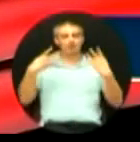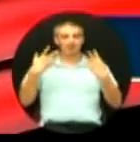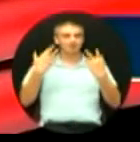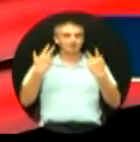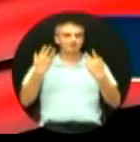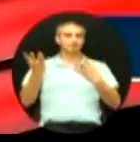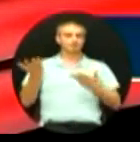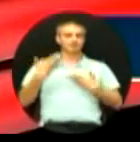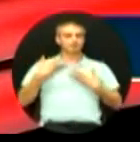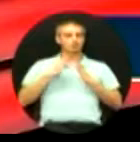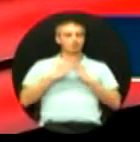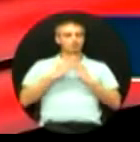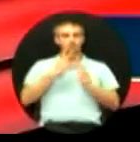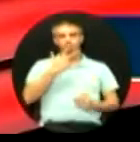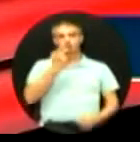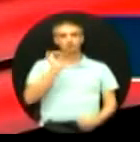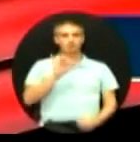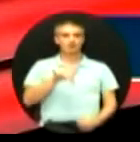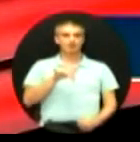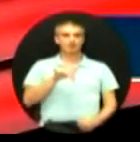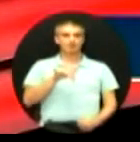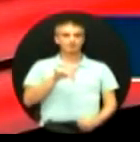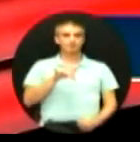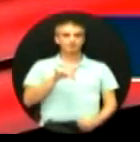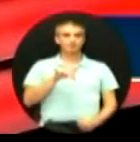וכמה יקבלו את זה? כ-300,000.